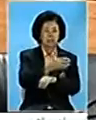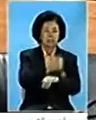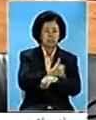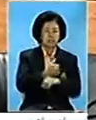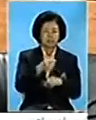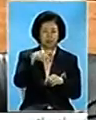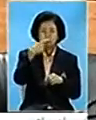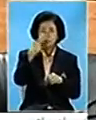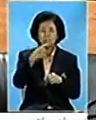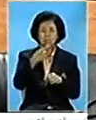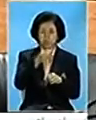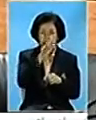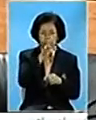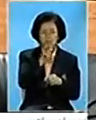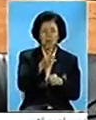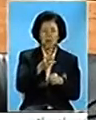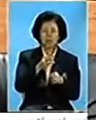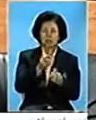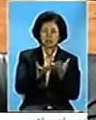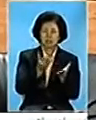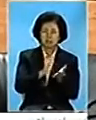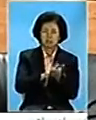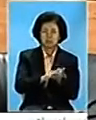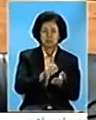ความเห็นได้ไหมครับว่าสิ่งนี้มันไม่ดี